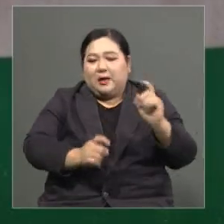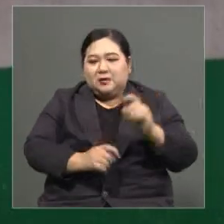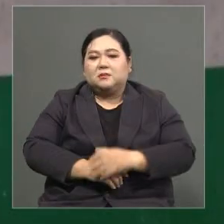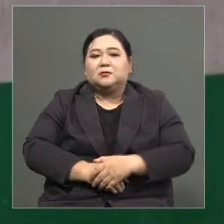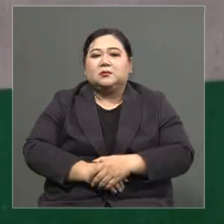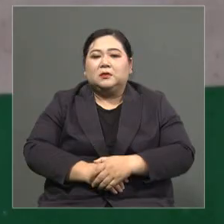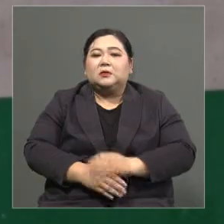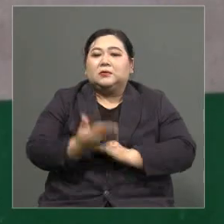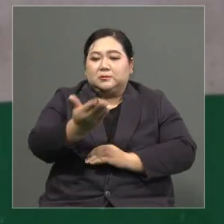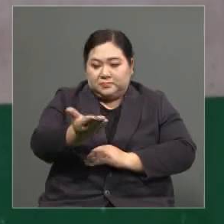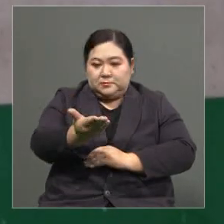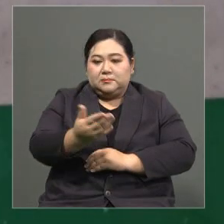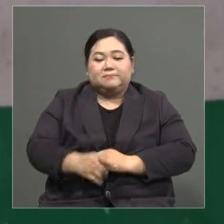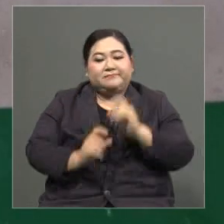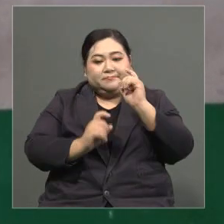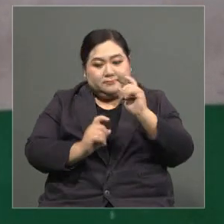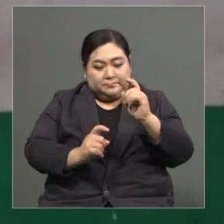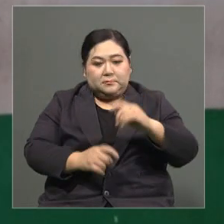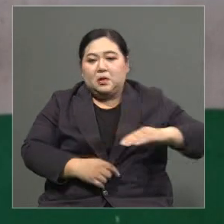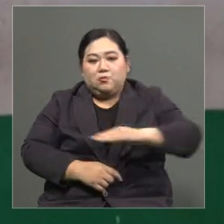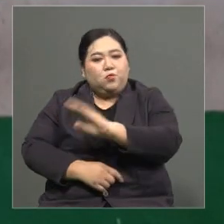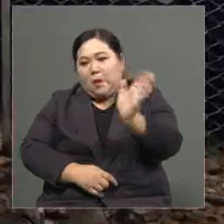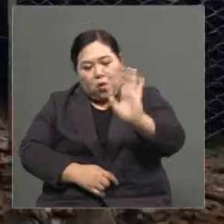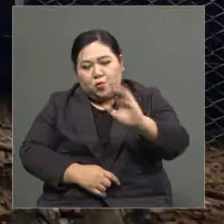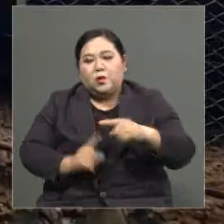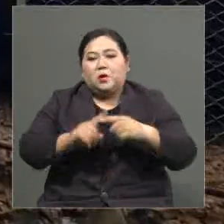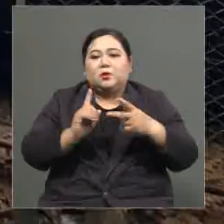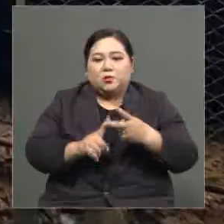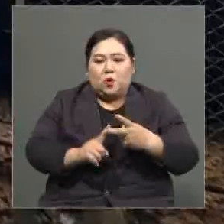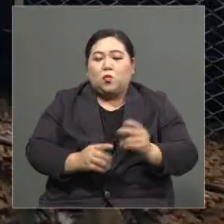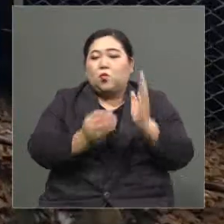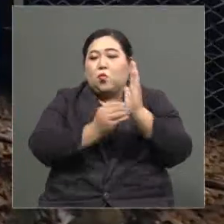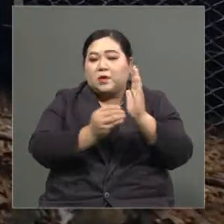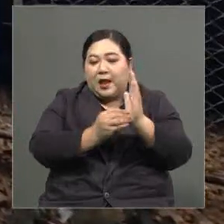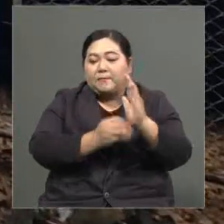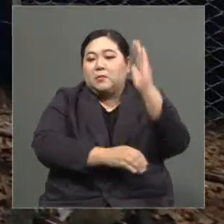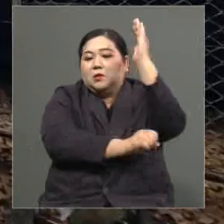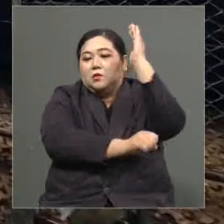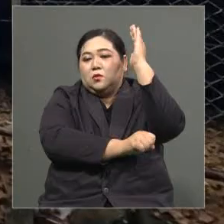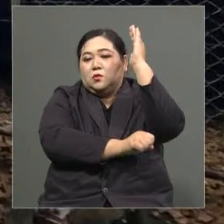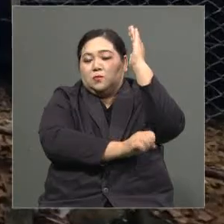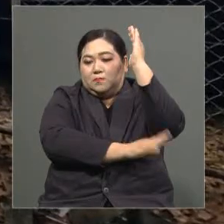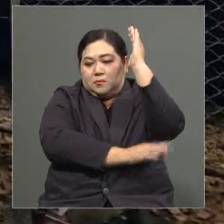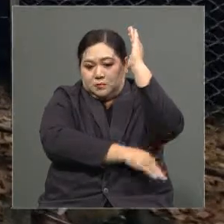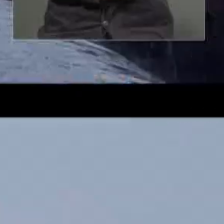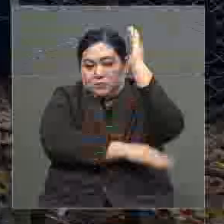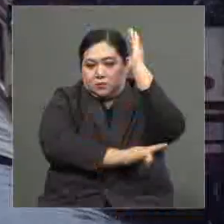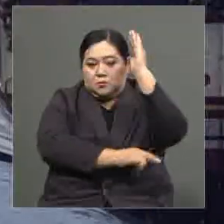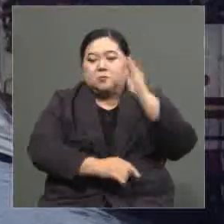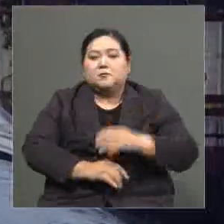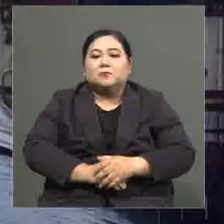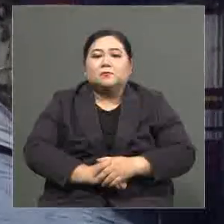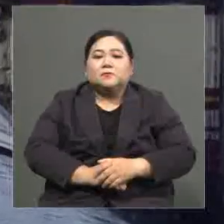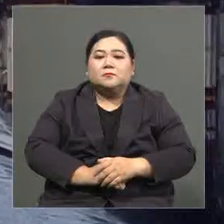ขบวนรถเร็วที่ 171กรุงเทพอภิวัฒน์สุงโกลกรวมถึงขบวนรถด่วนพิเศษ 37กรุงเทพอภิวัฒน์สุงโกลก